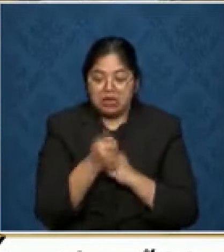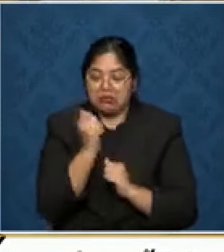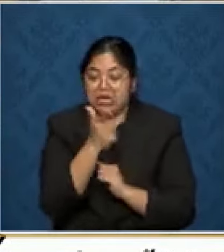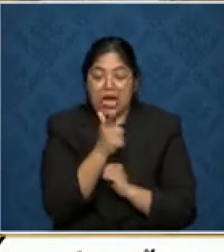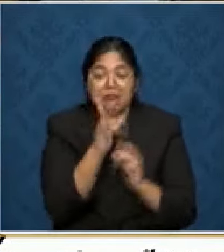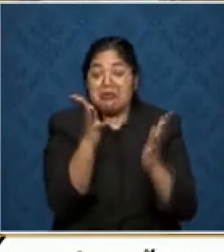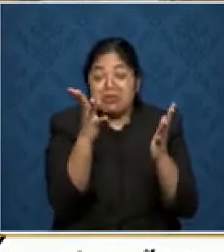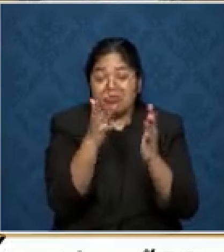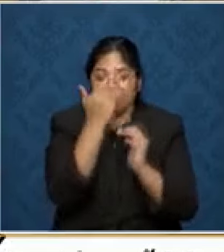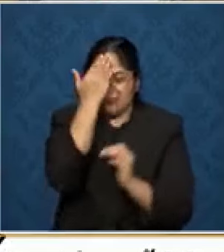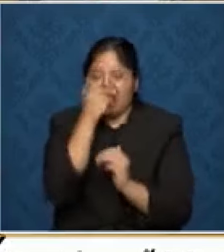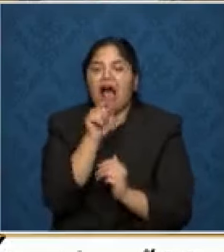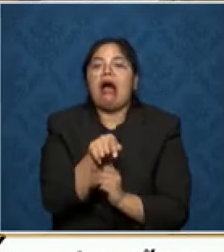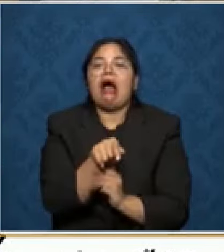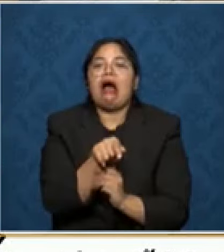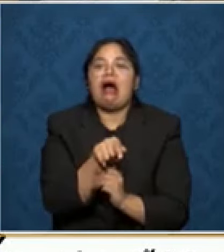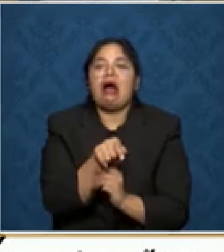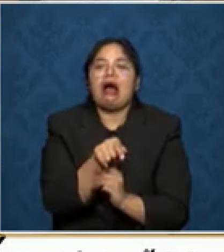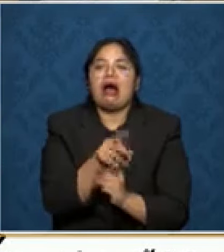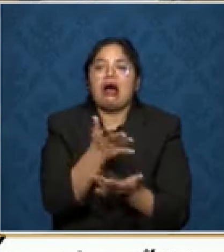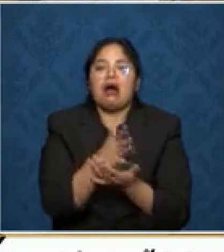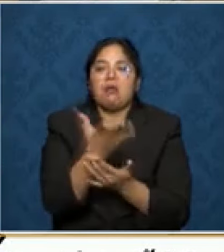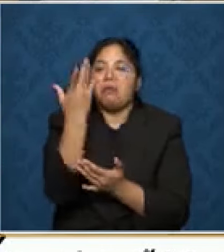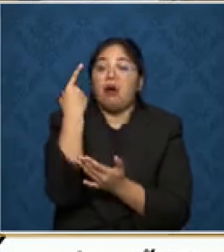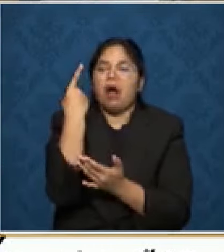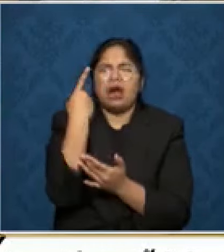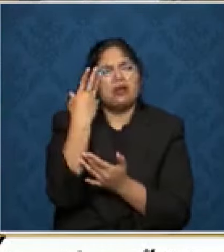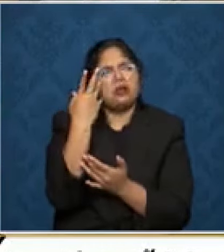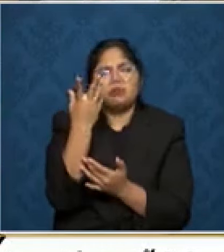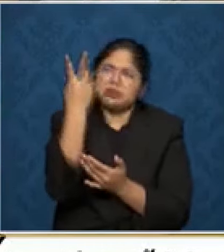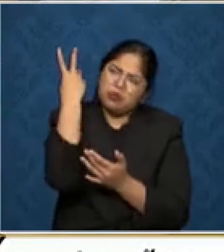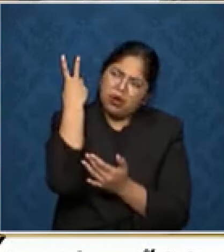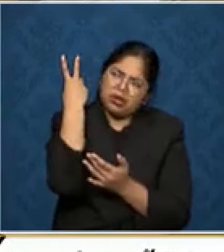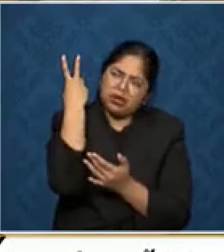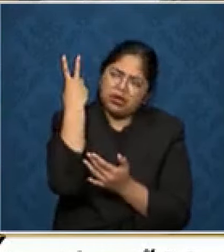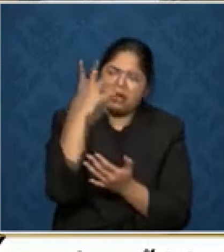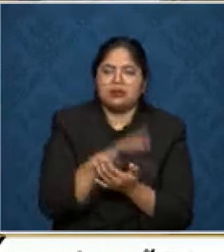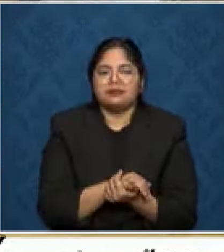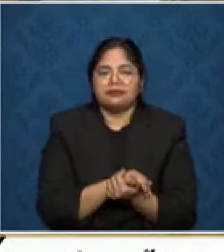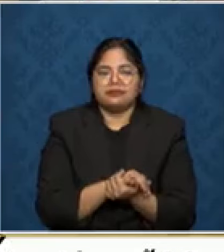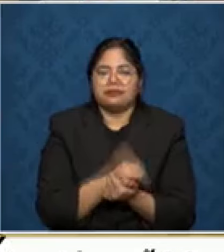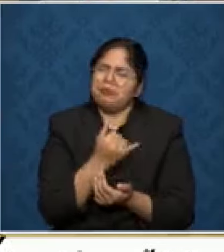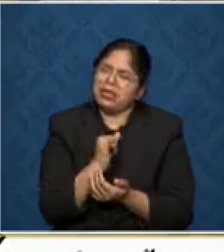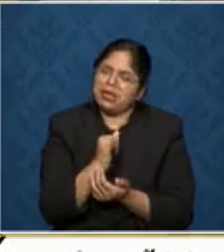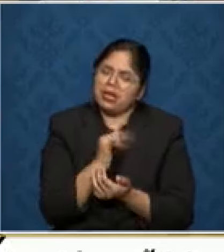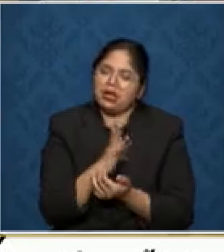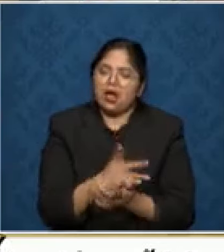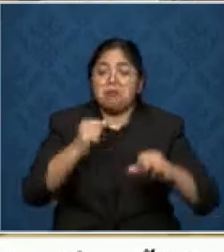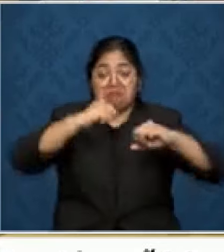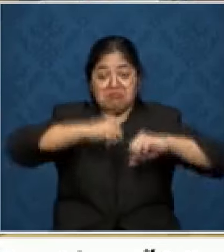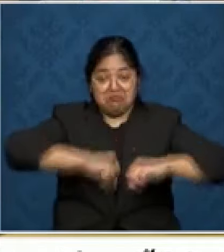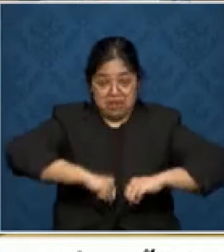จ่ายเมื่อวานซืนหรือเมื่อวานเห็นมี